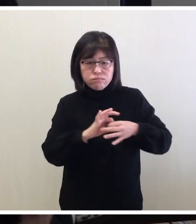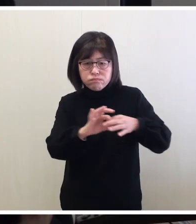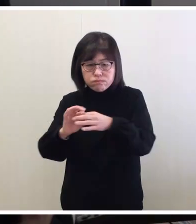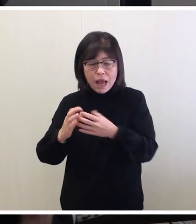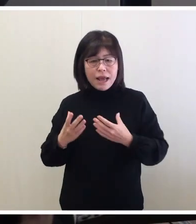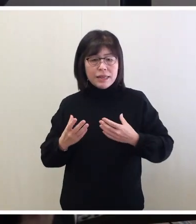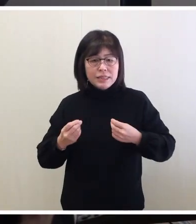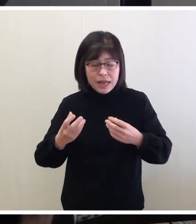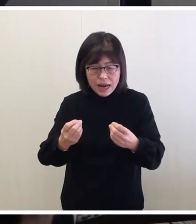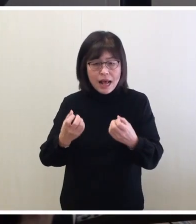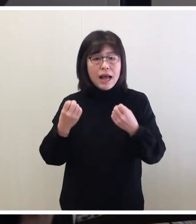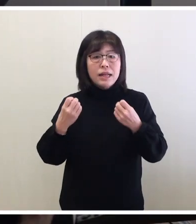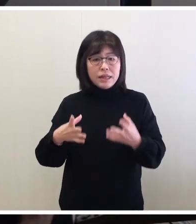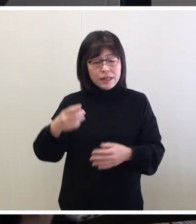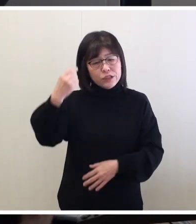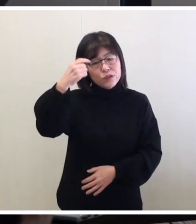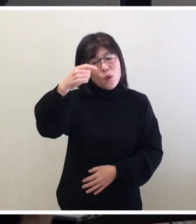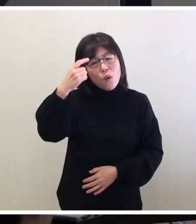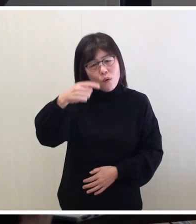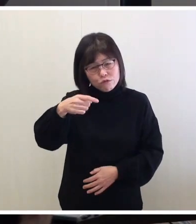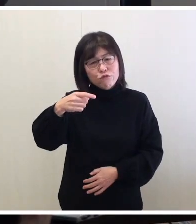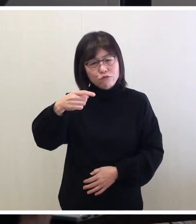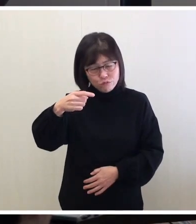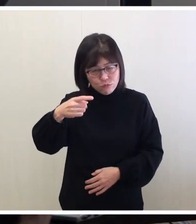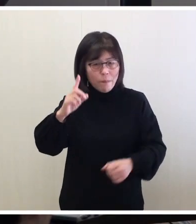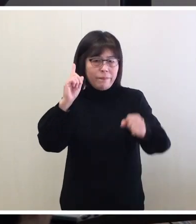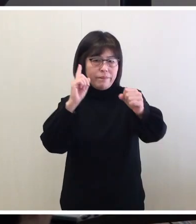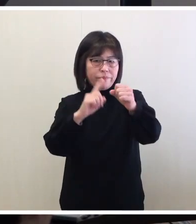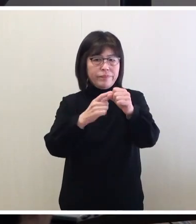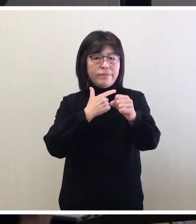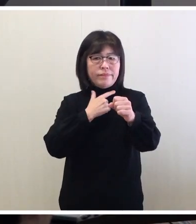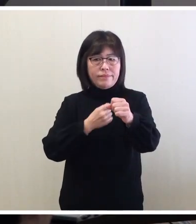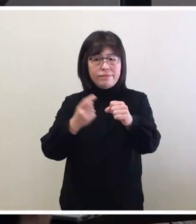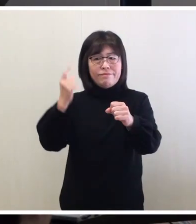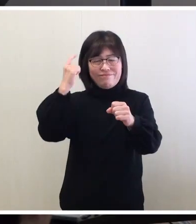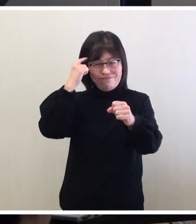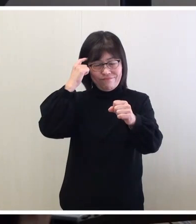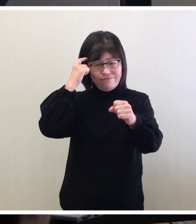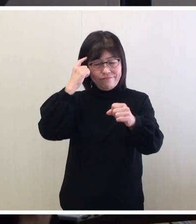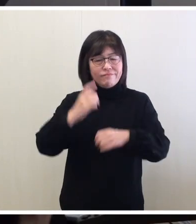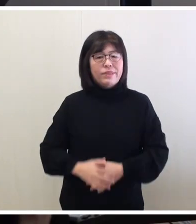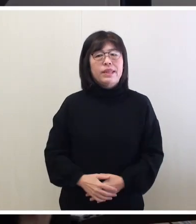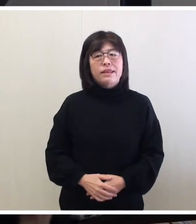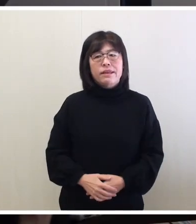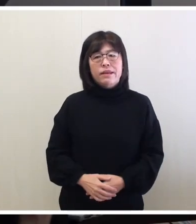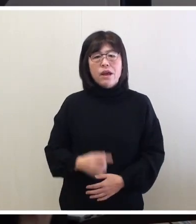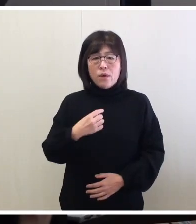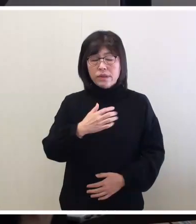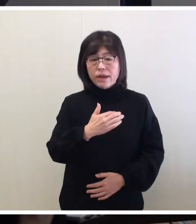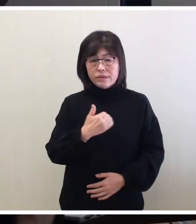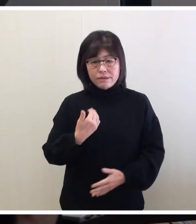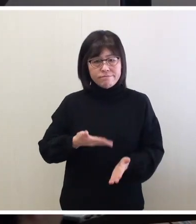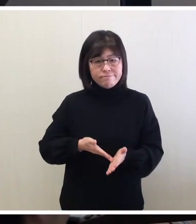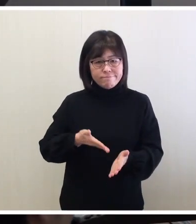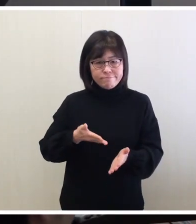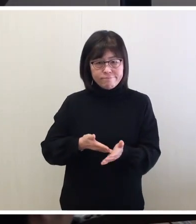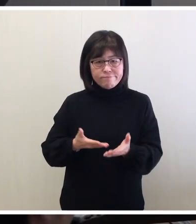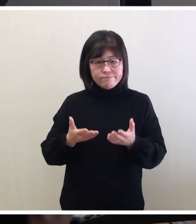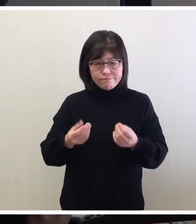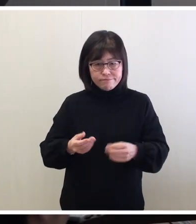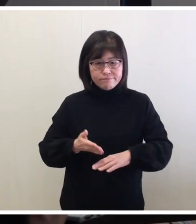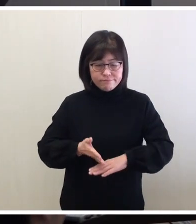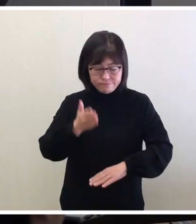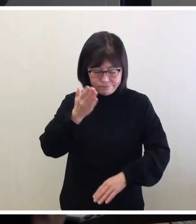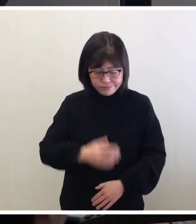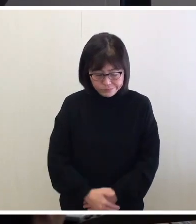ながら新たな教育を展開することを目指してまいります。以上で本学の構想説